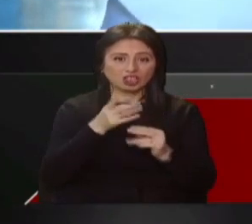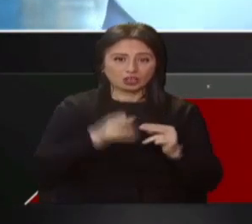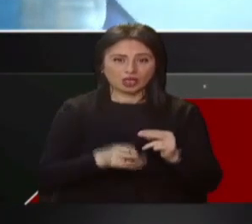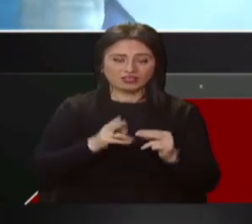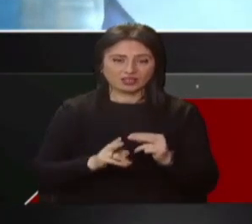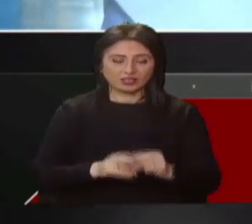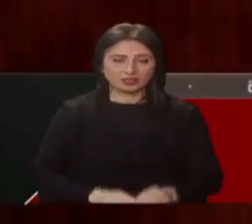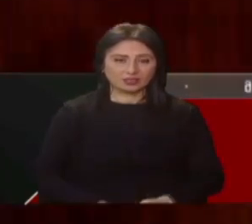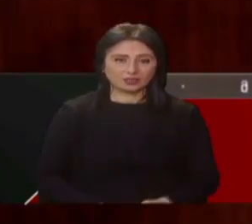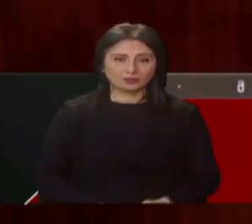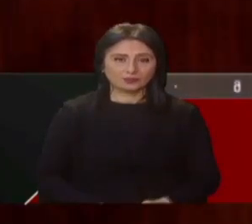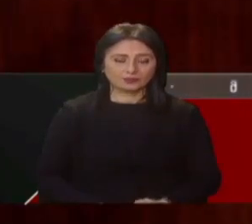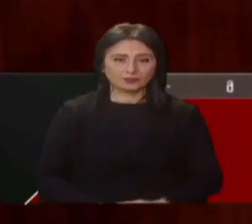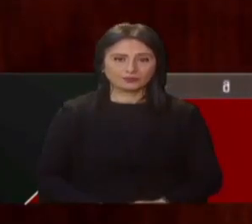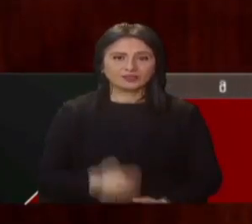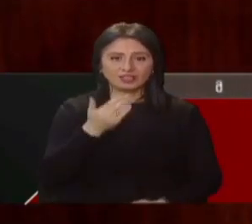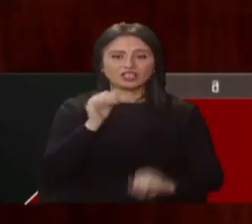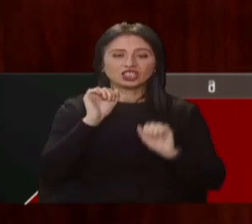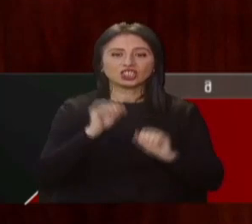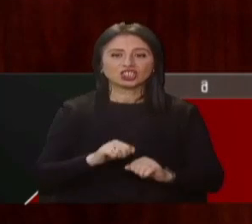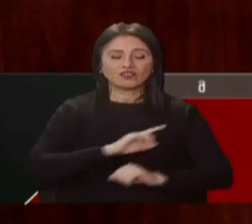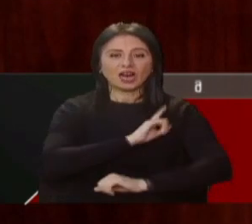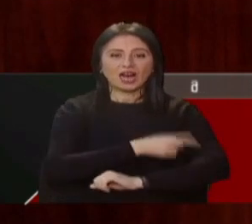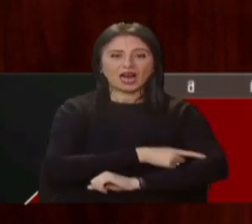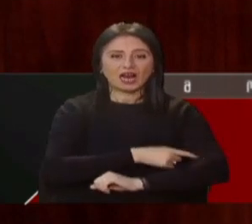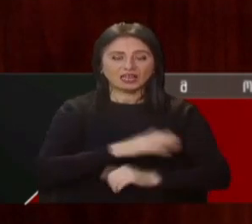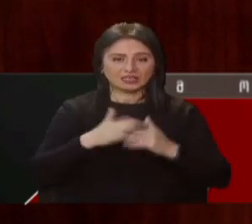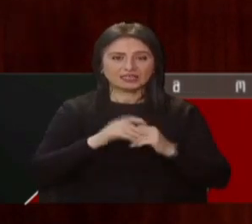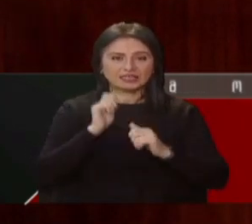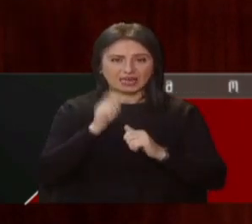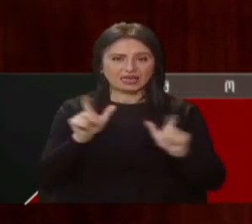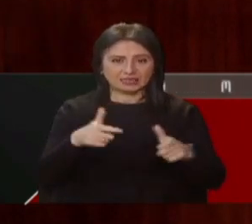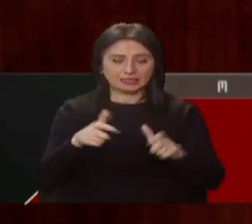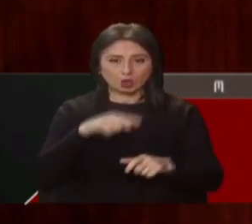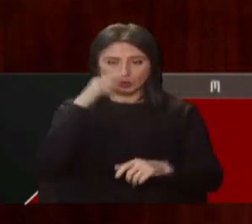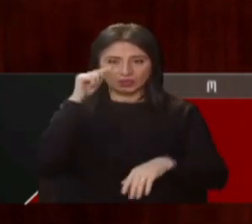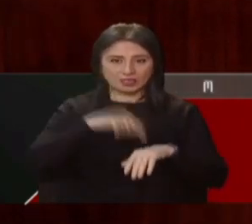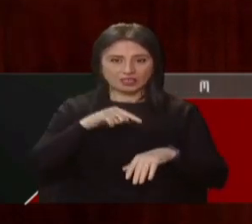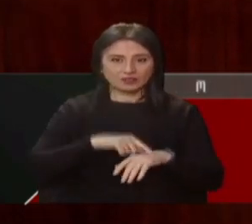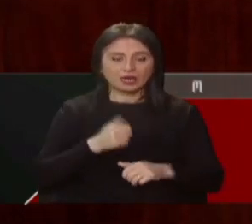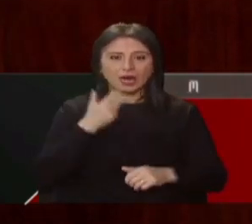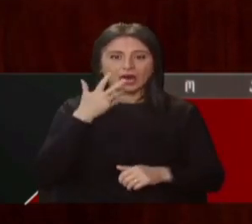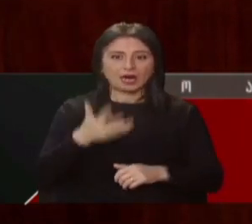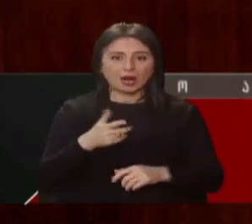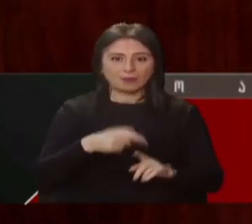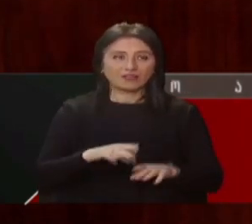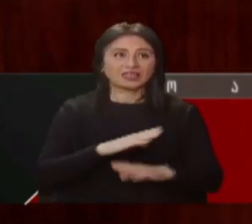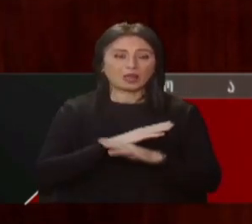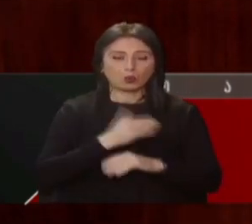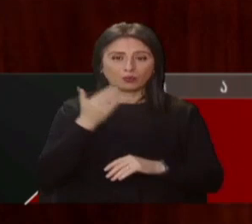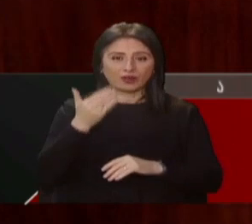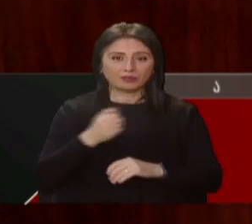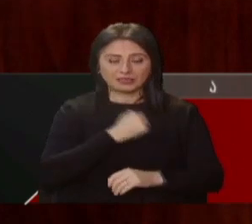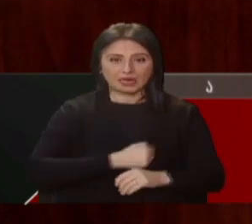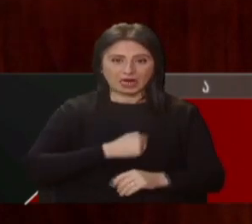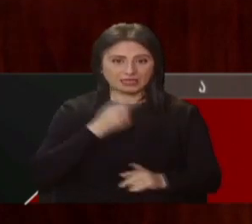შეაწყვეტინეს. It's a great honor. თქვენ შეგიძლიათ გააძლიეროთ სანქციები, რათა რუსეთმა იგრძნოს თუ რამდენად დამღუპველია მისი